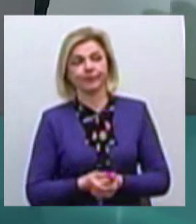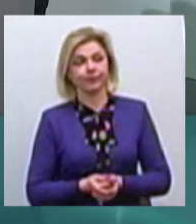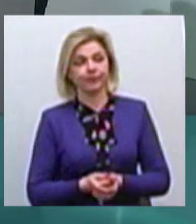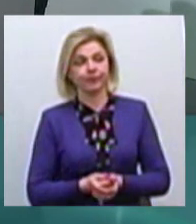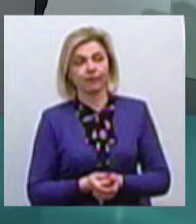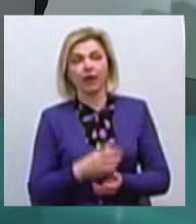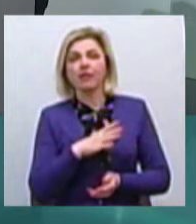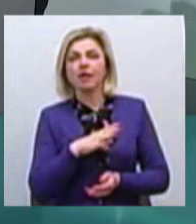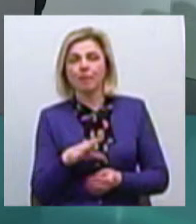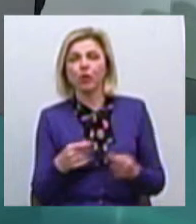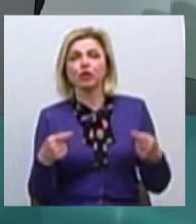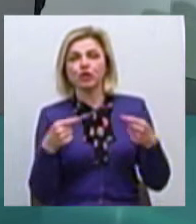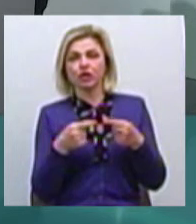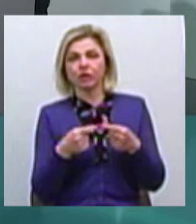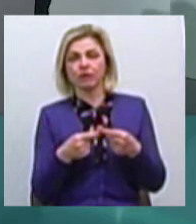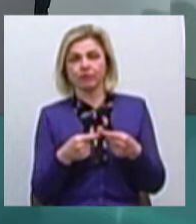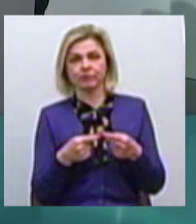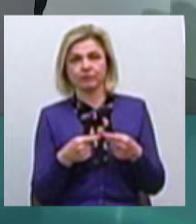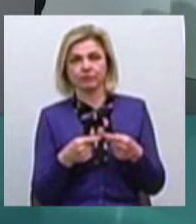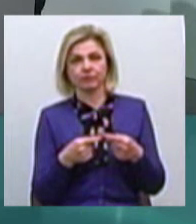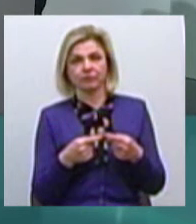не було чітко визначено